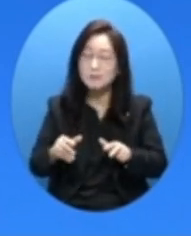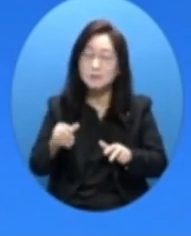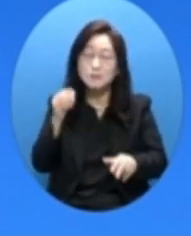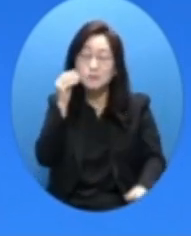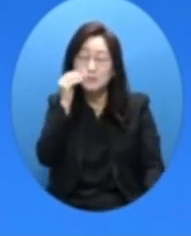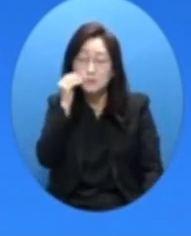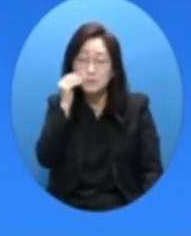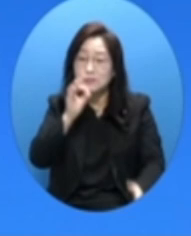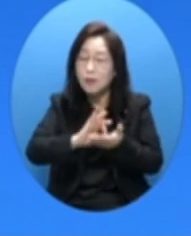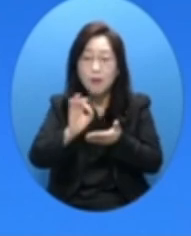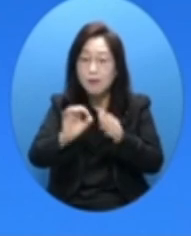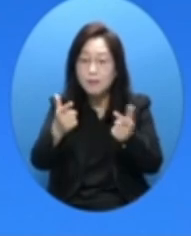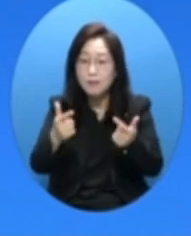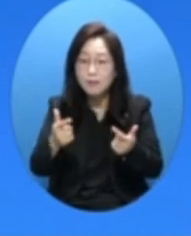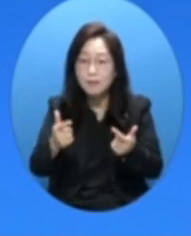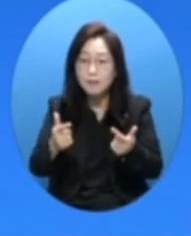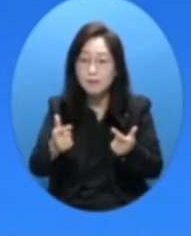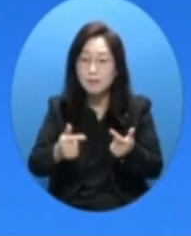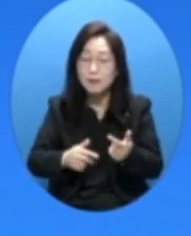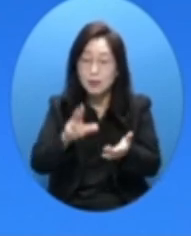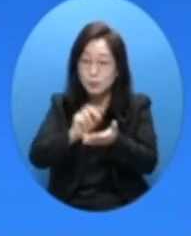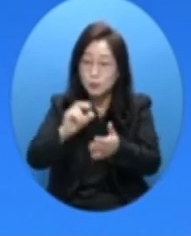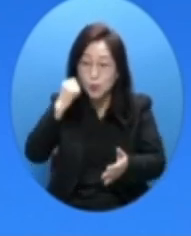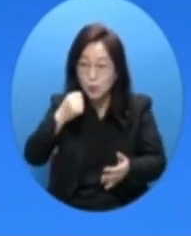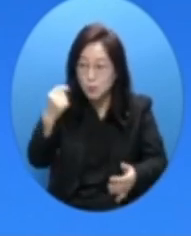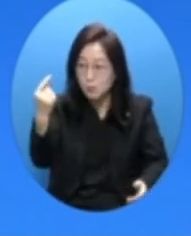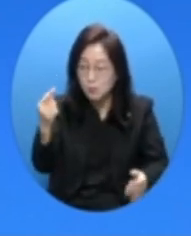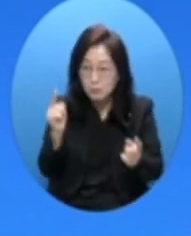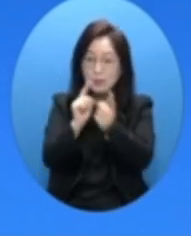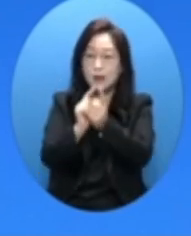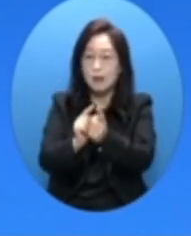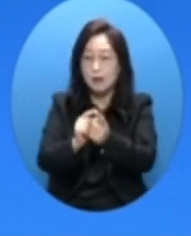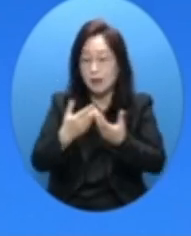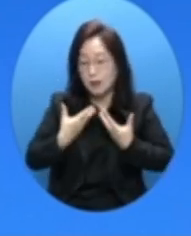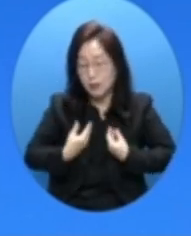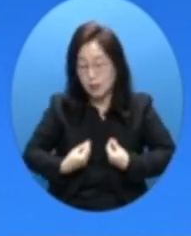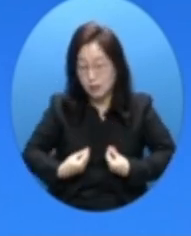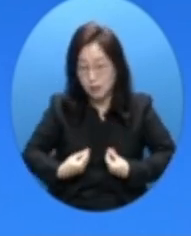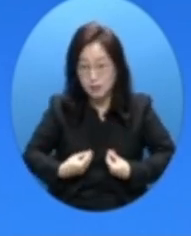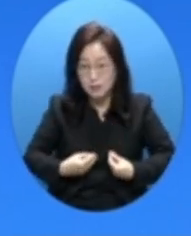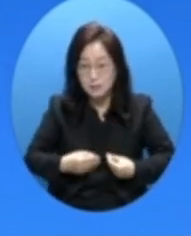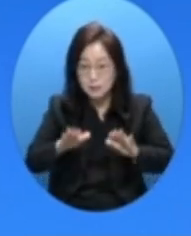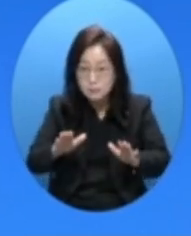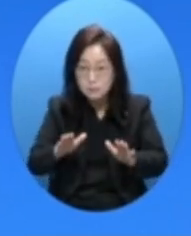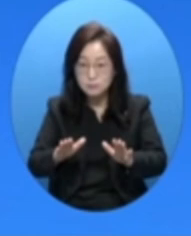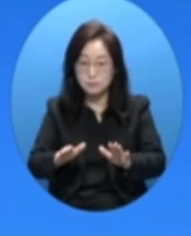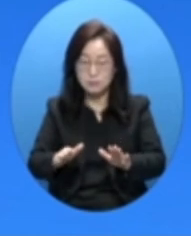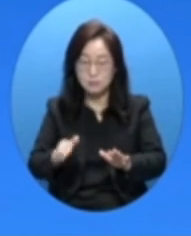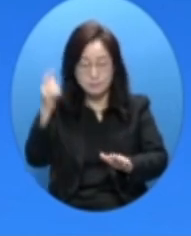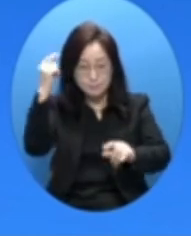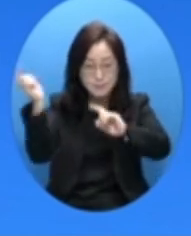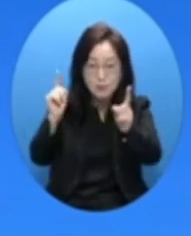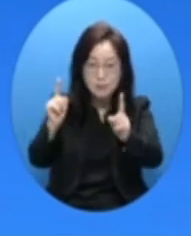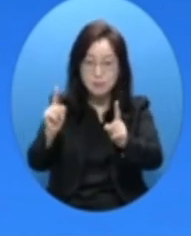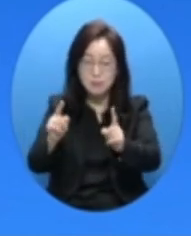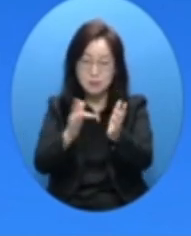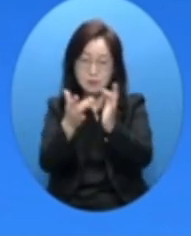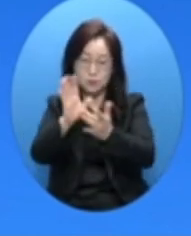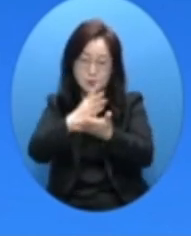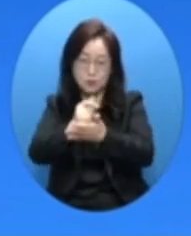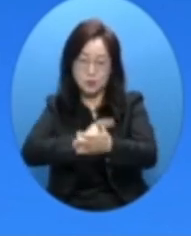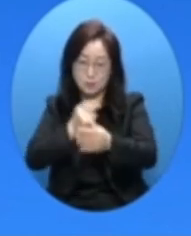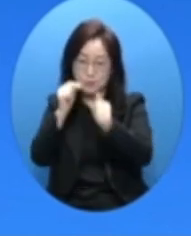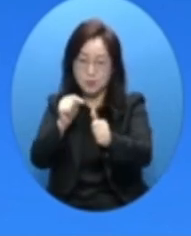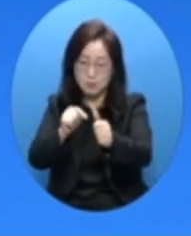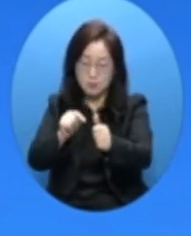그저 문제 어렵지만 당하면 스스로 주저앉아 버렸는데 이제는 예수의 번호 물리치고 일어나 걷는